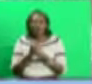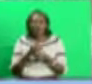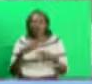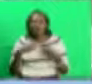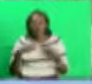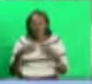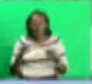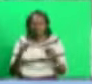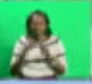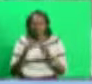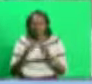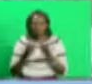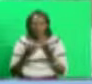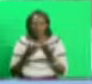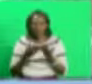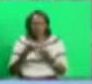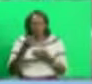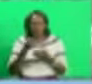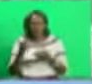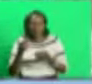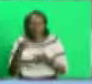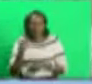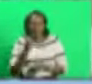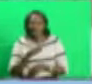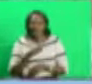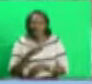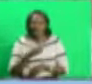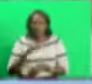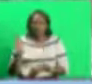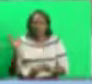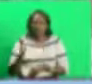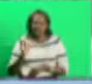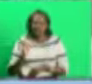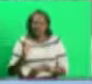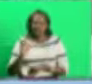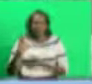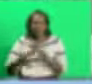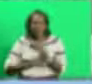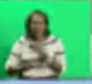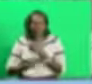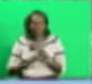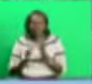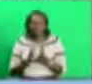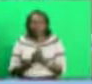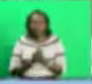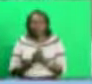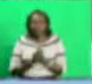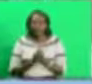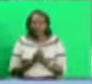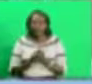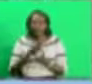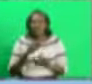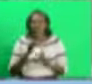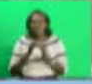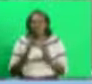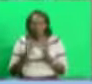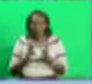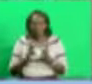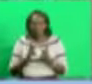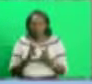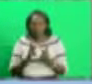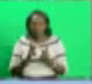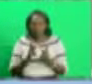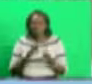decorate our capital city. Initially never around about Nairobi. Natani mtu akifanya kitu mzuri Kenya